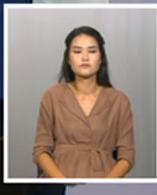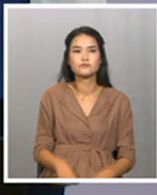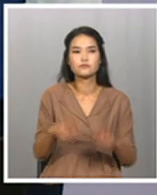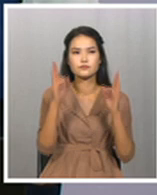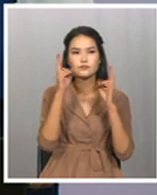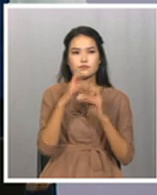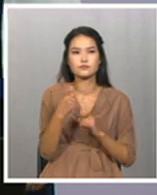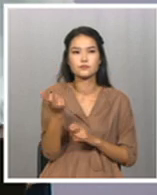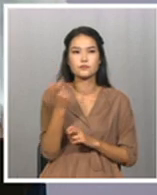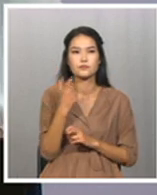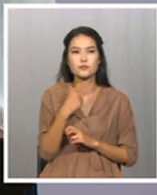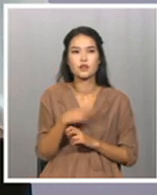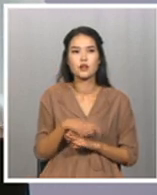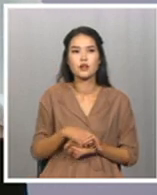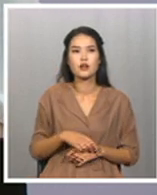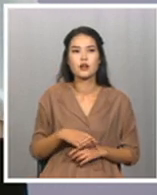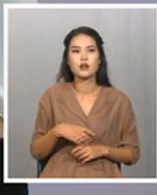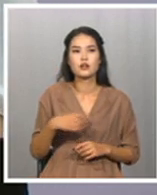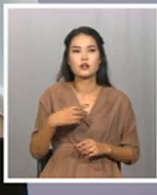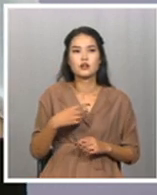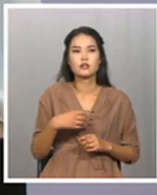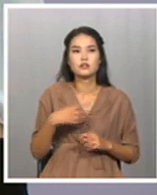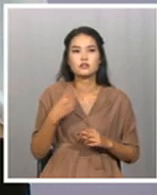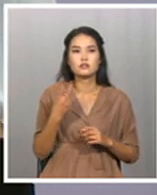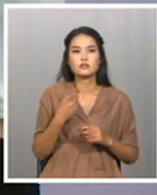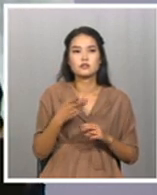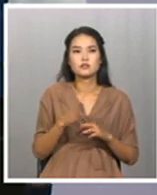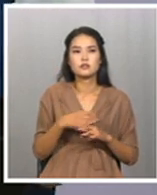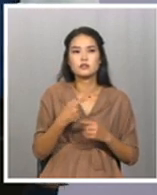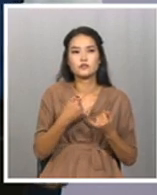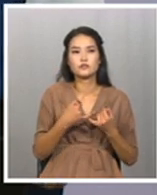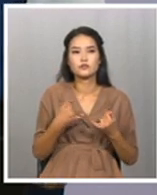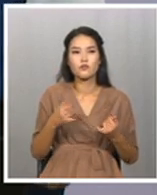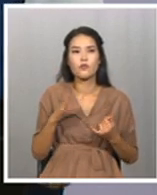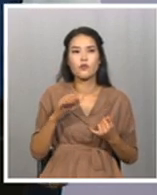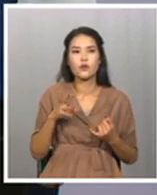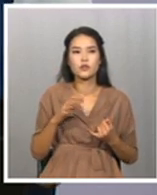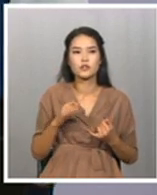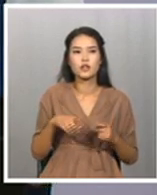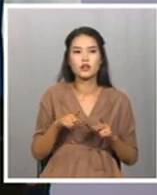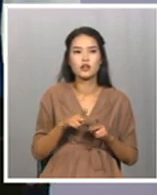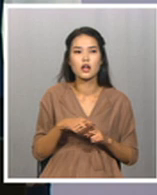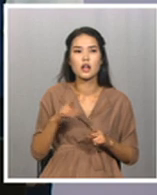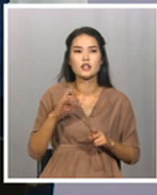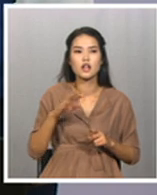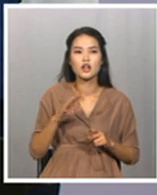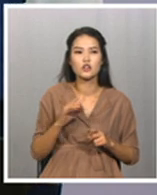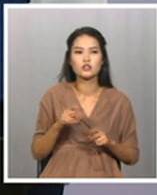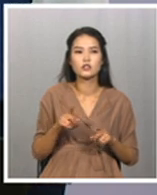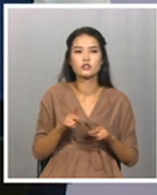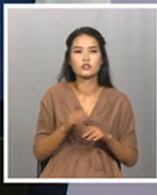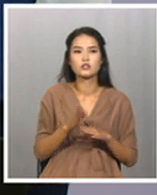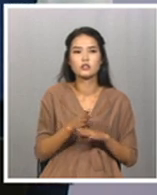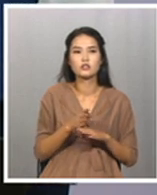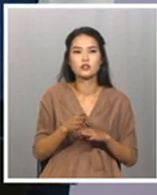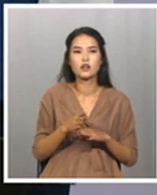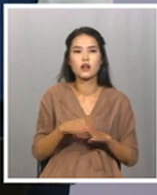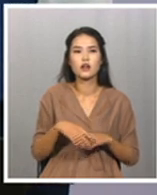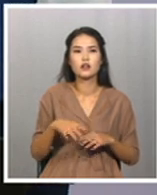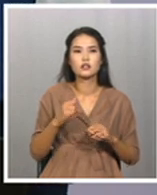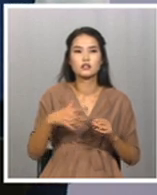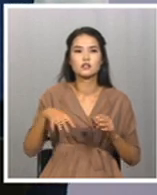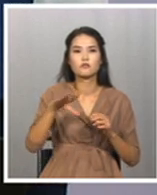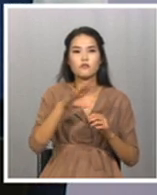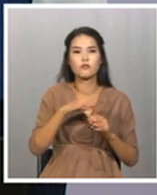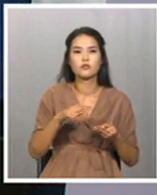Проверьте себя. Частица все-таки пишется через дефис. Частица «даже» пишется слитно, все остальные